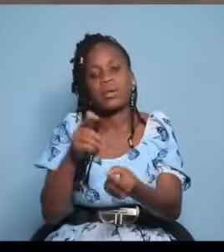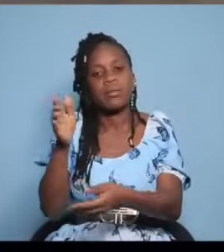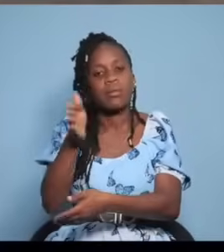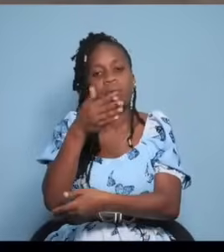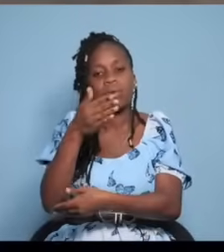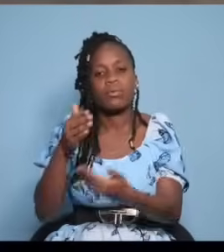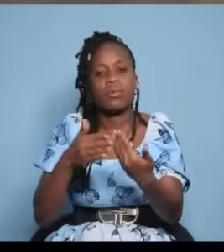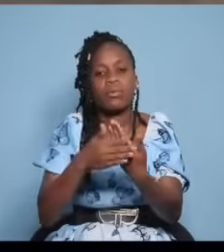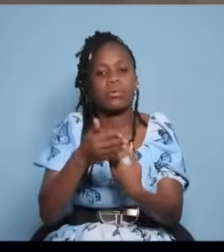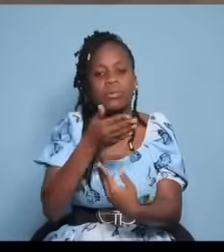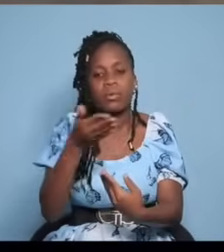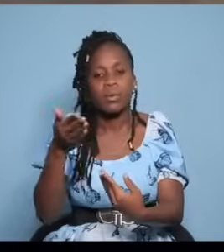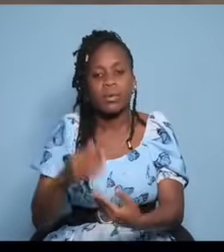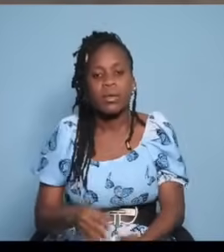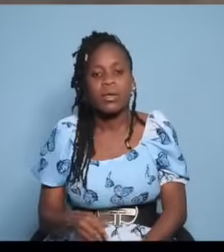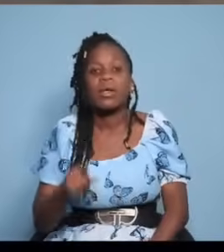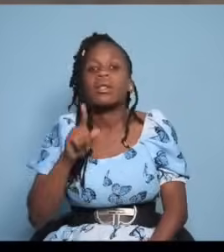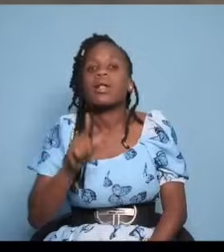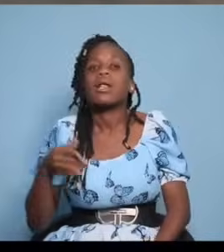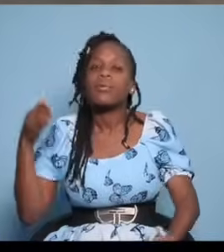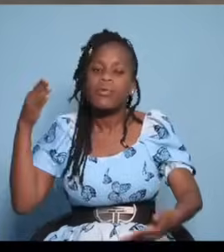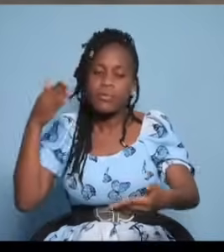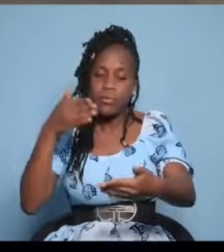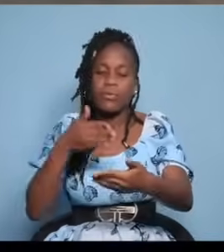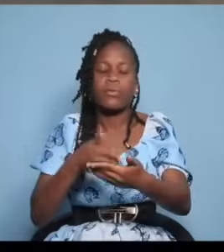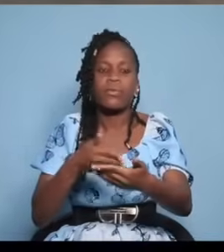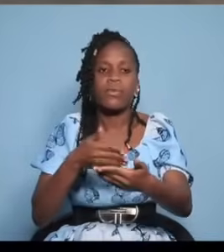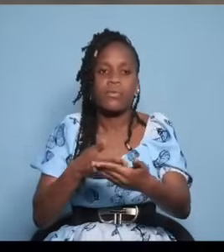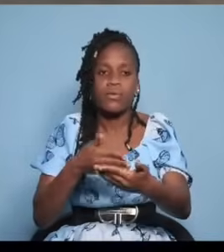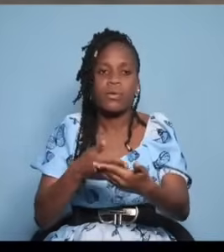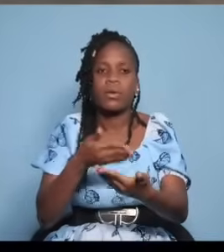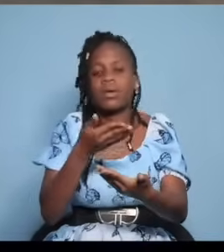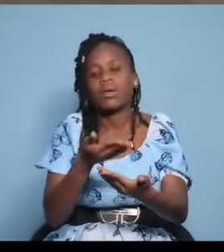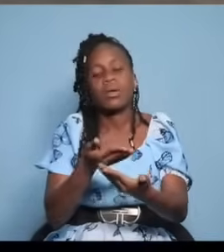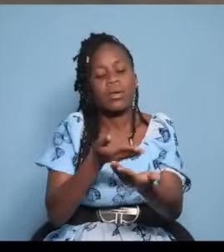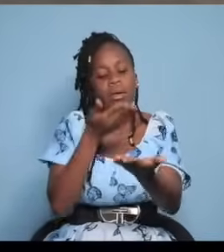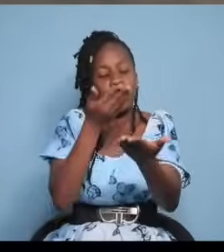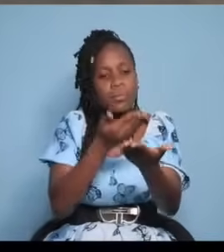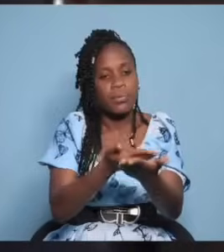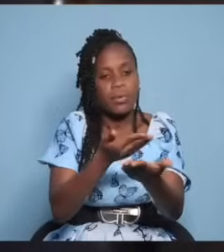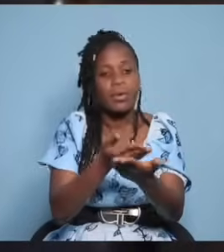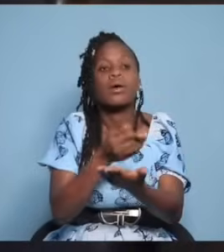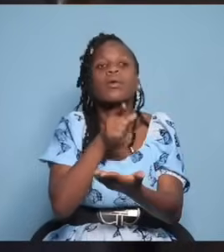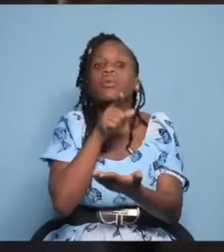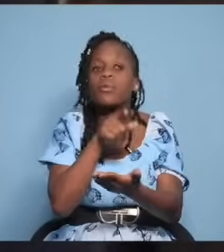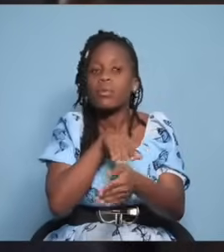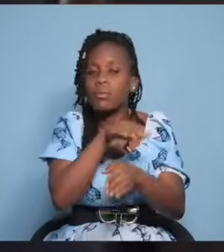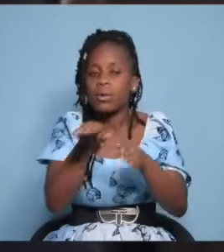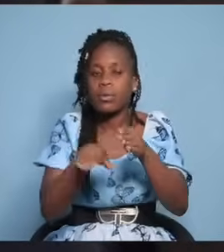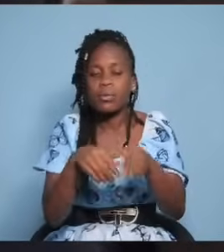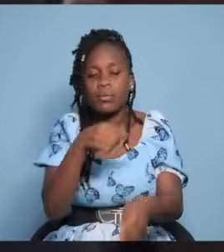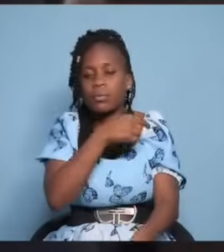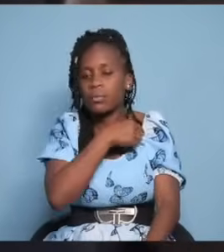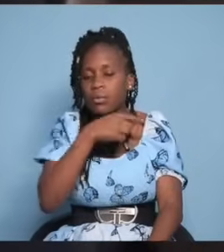alipofika, rais wa Uganda akawatambulisha wale mabalozi kuwa huyu makamu wa rais wa Sudani ndio anayekwenda